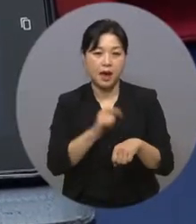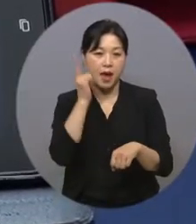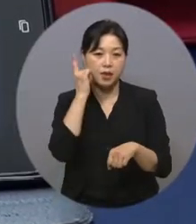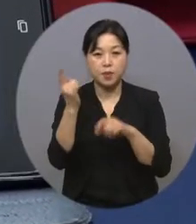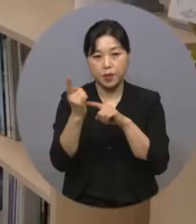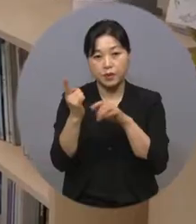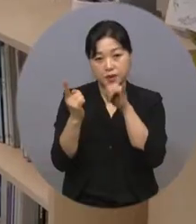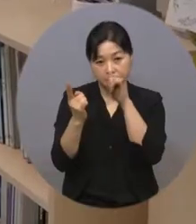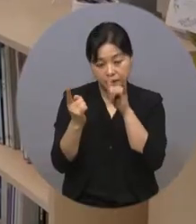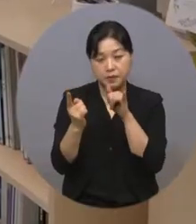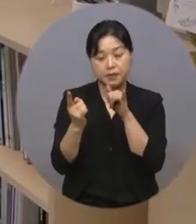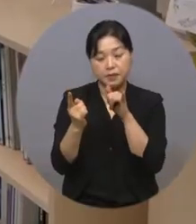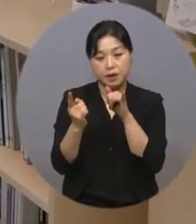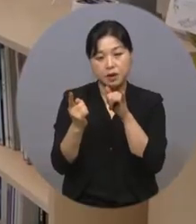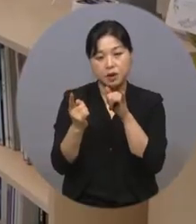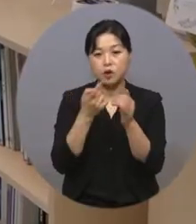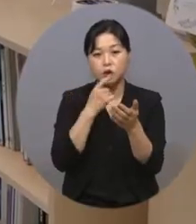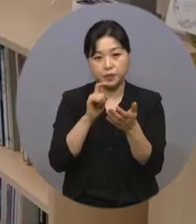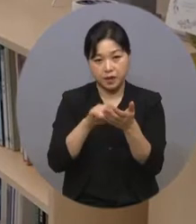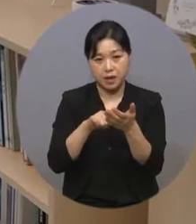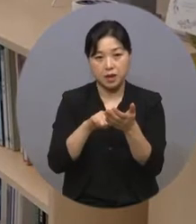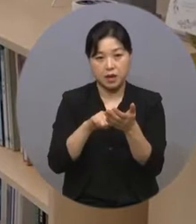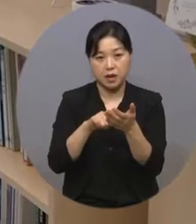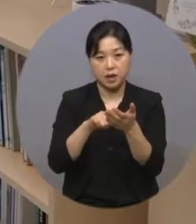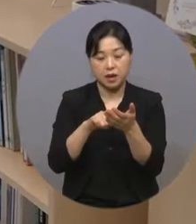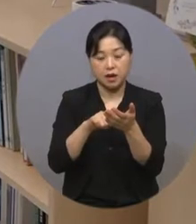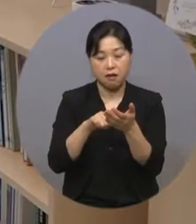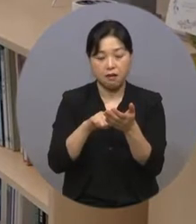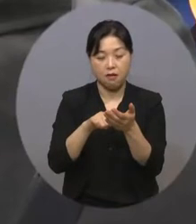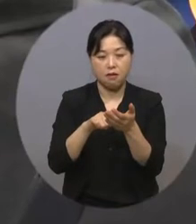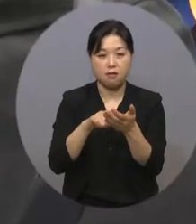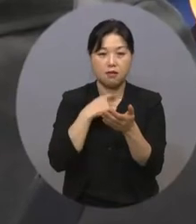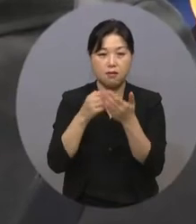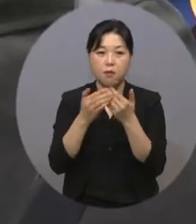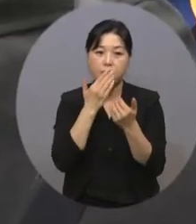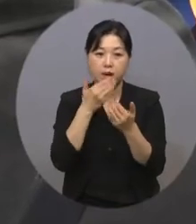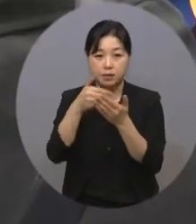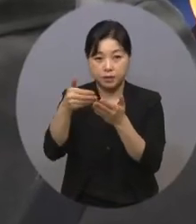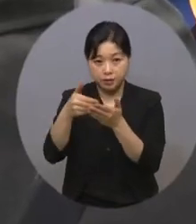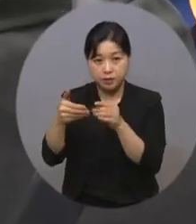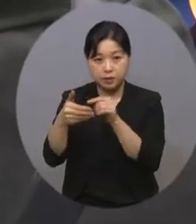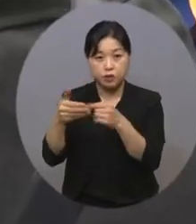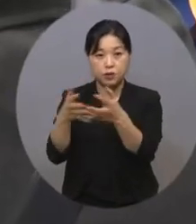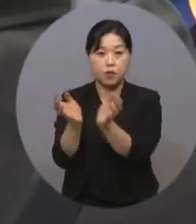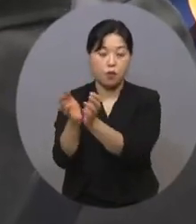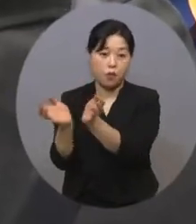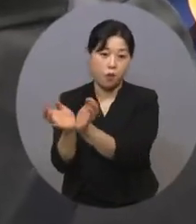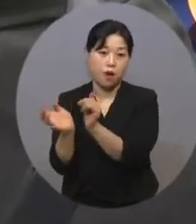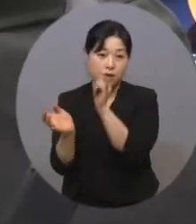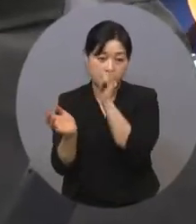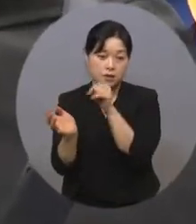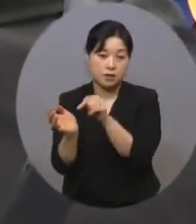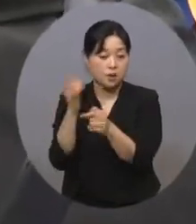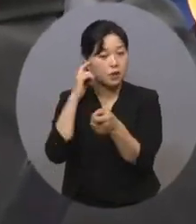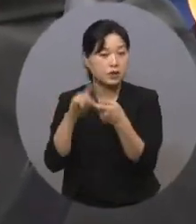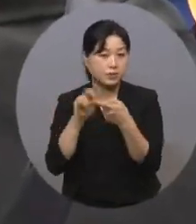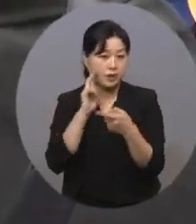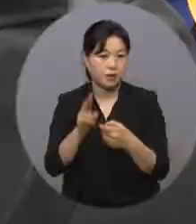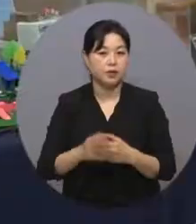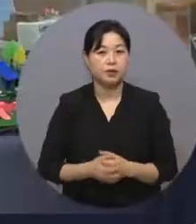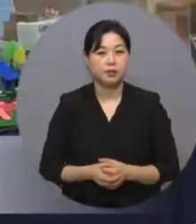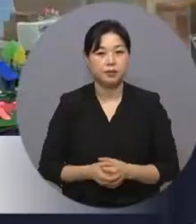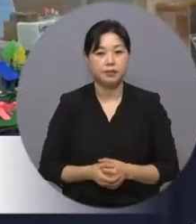휴대폰만 있으면 누구나 쉽게 접할 수 있는 모바일 미술은 동호회가 구성될 만큼 많은 관심을